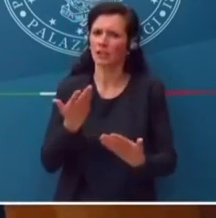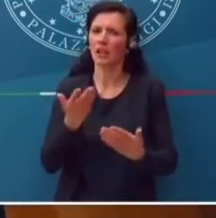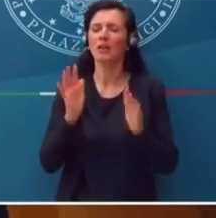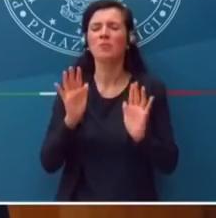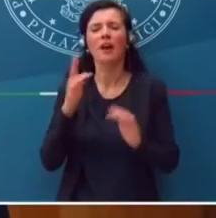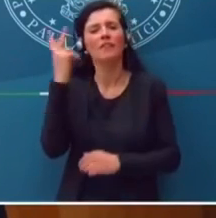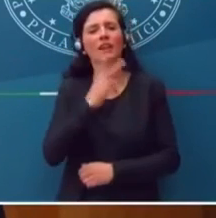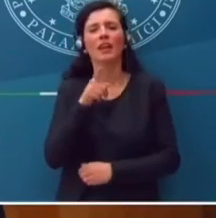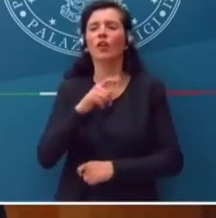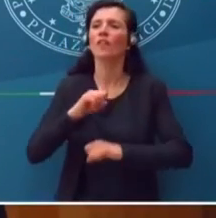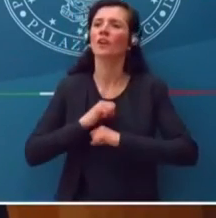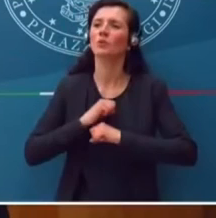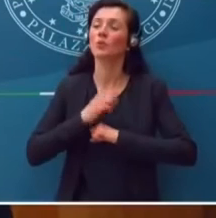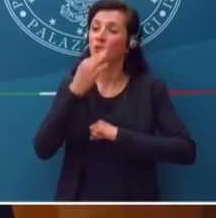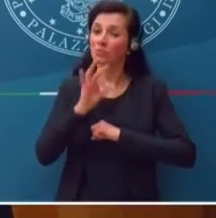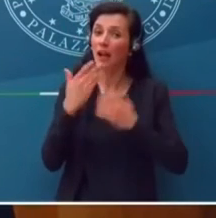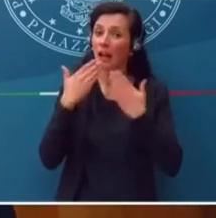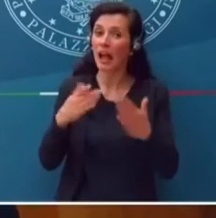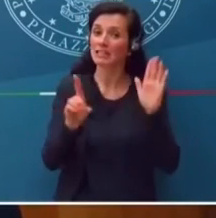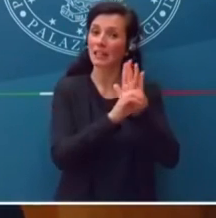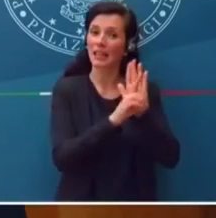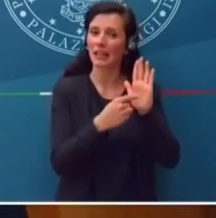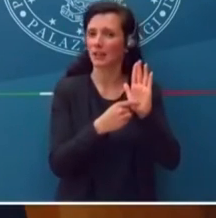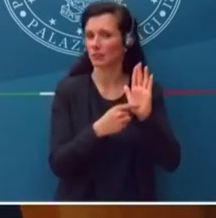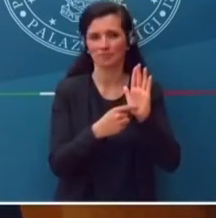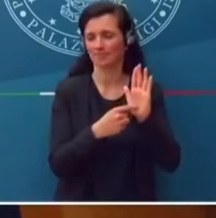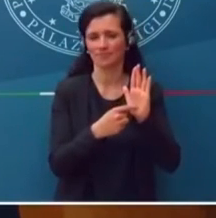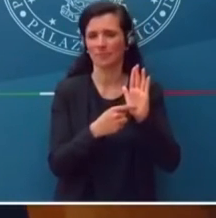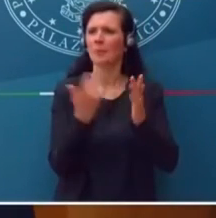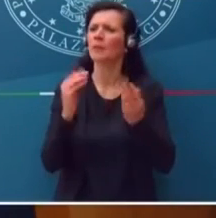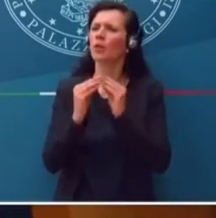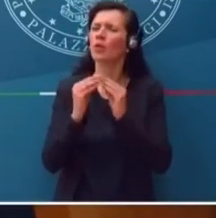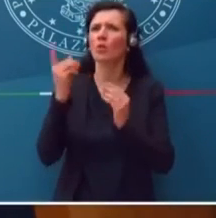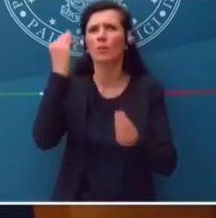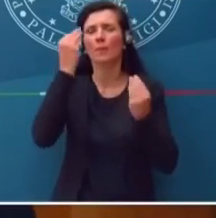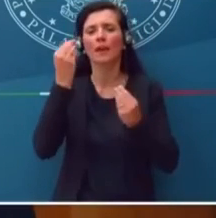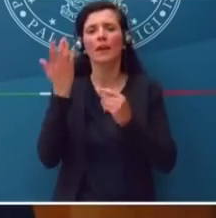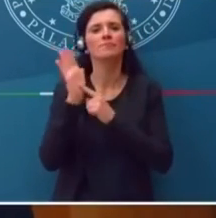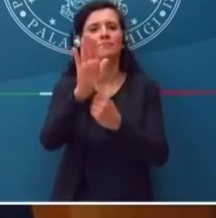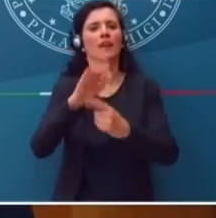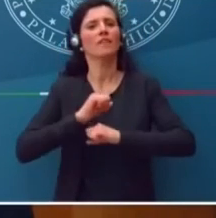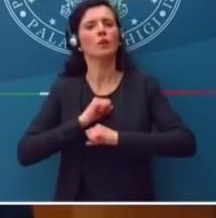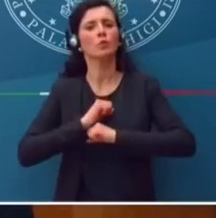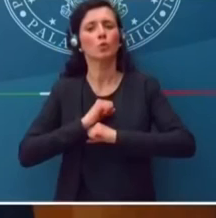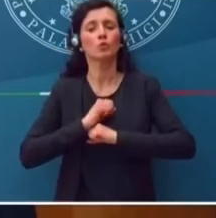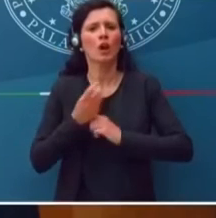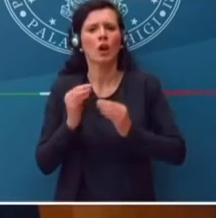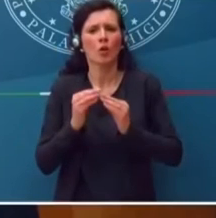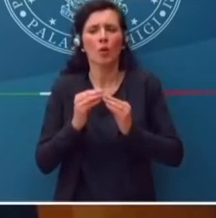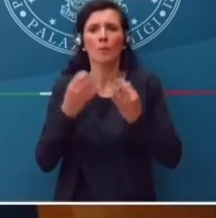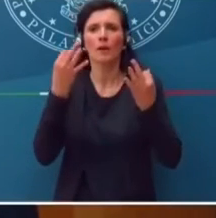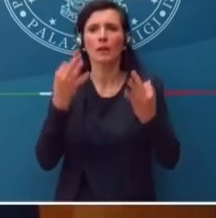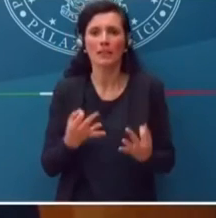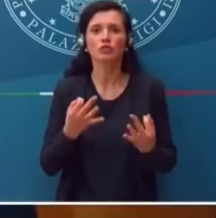si riesce a costruire per decreto. Lei come crede di costruire questa fiducia anche dopo anche le decisioni di EMA,